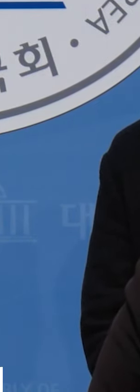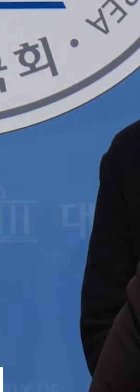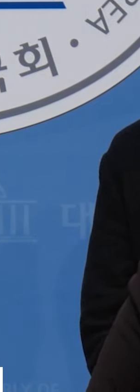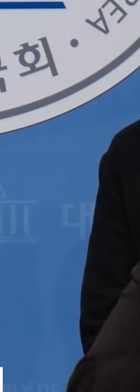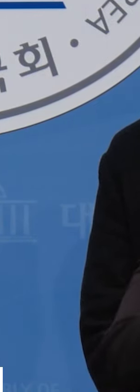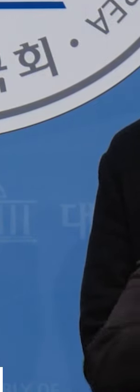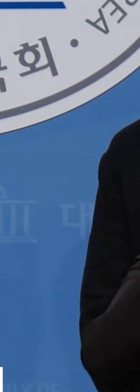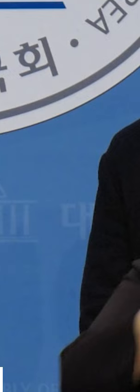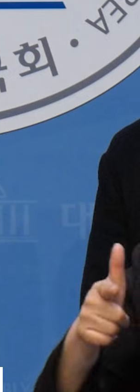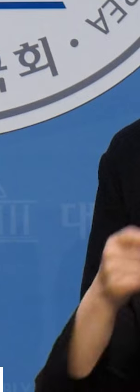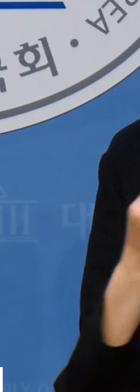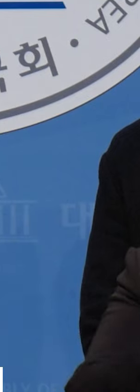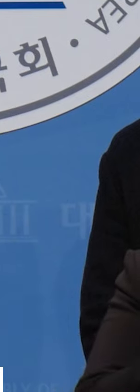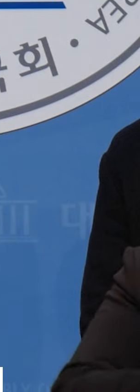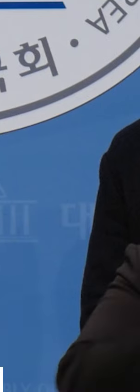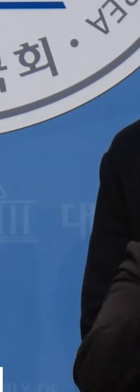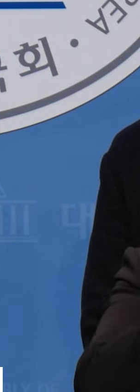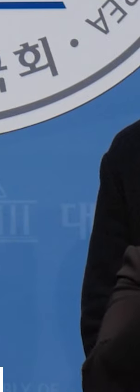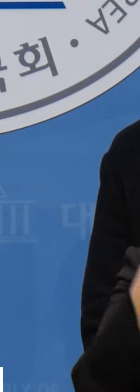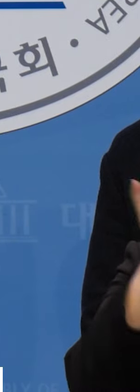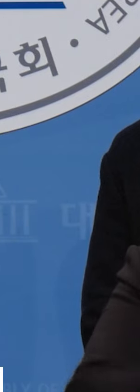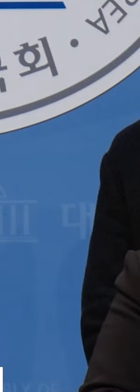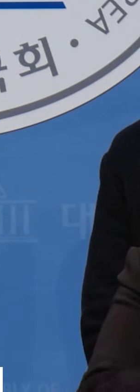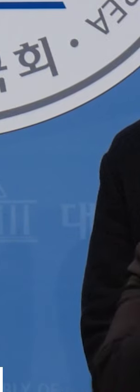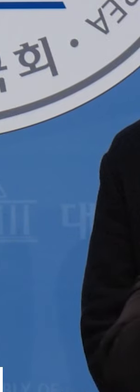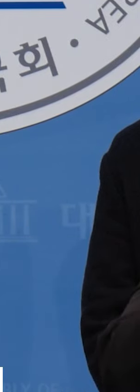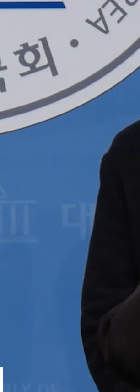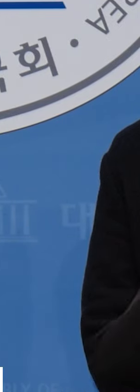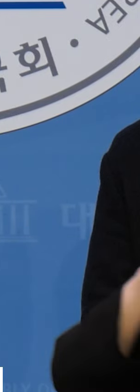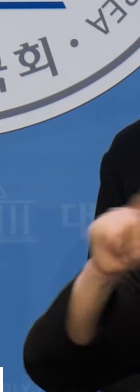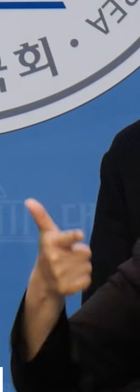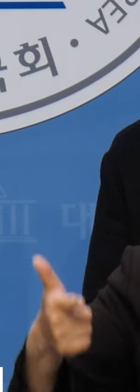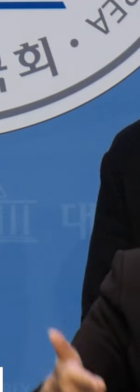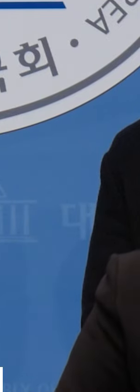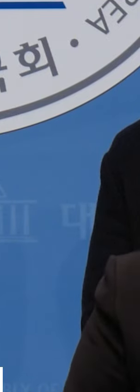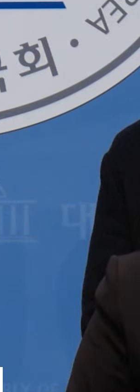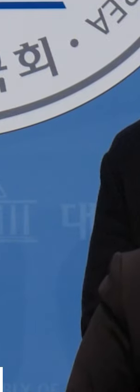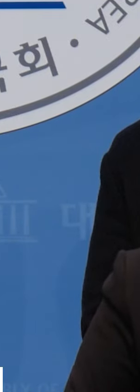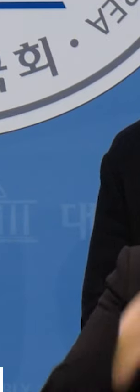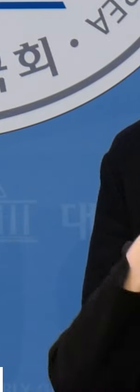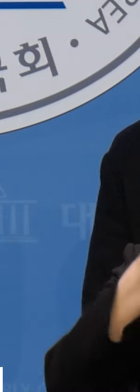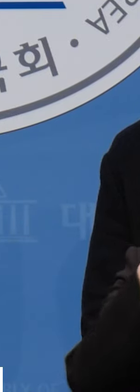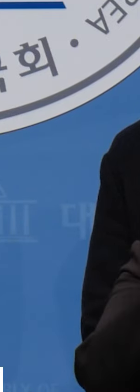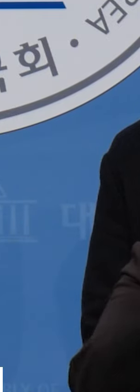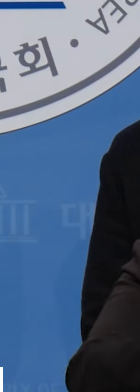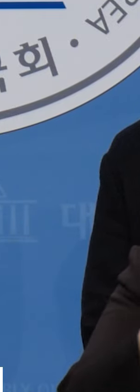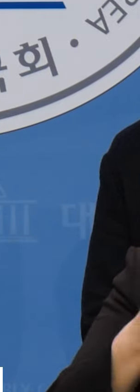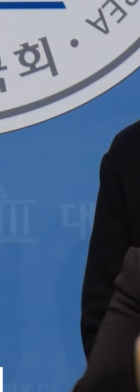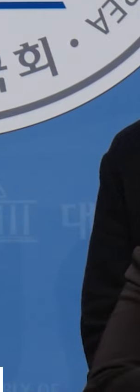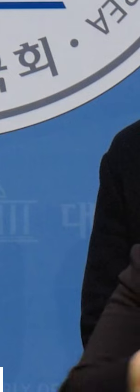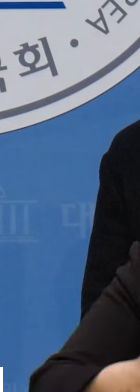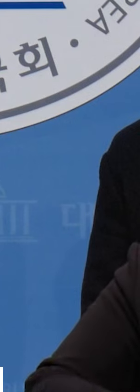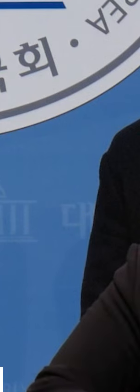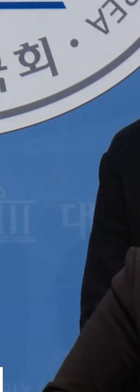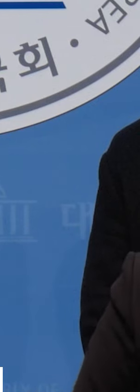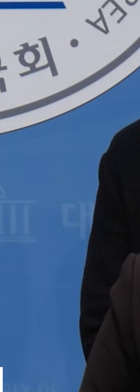다양성이 존중되는 시대라고 하나 옳고 틀림 그리고 다름의 문제는 확실히 선을 그어놔야 하는